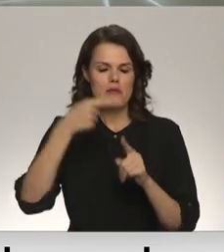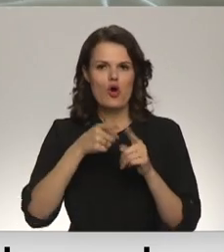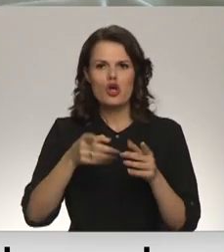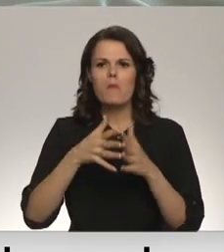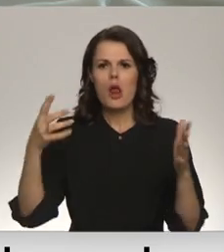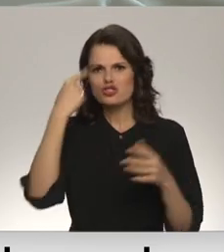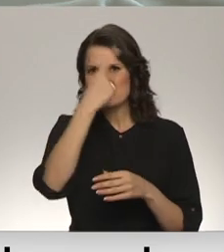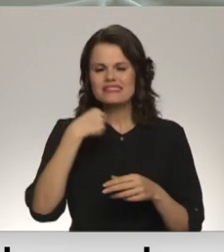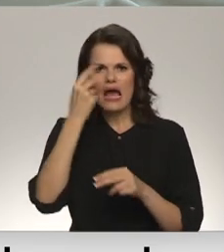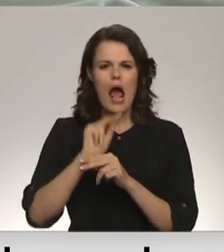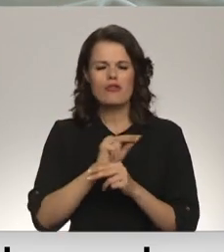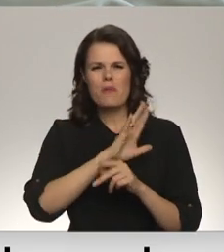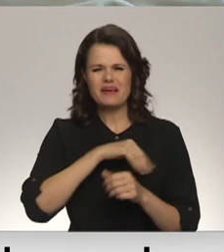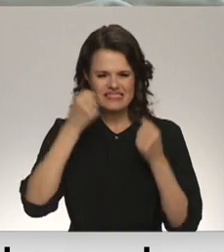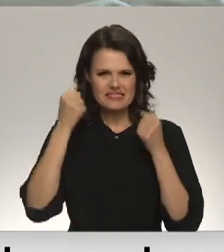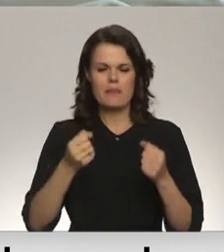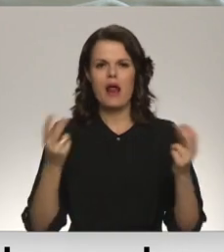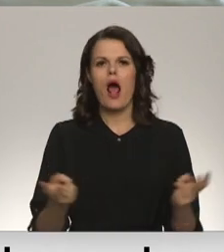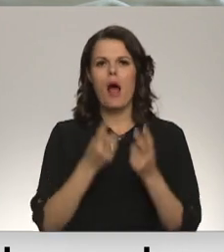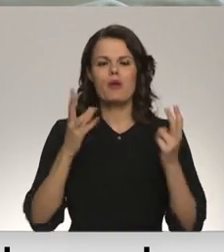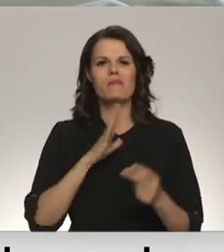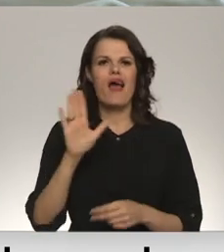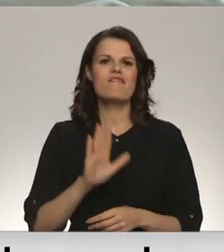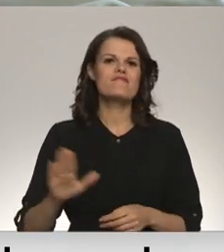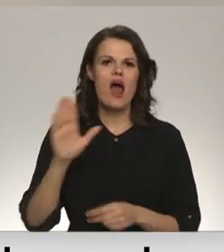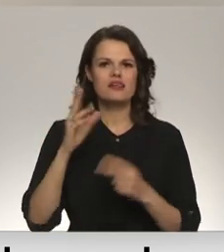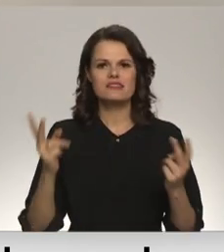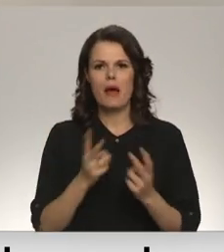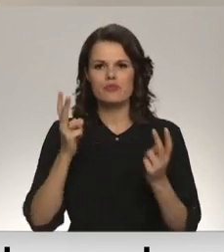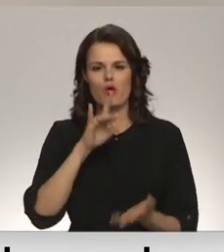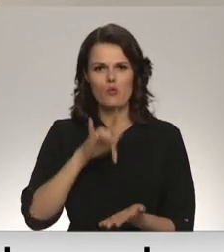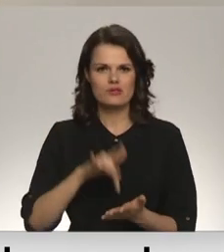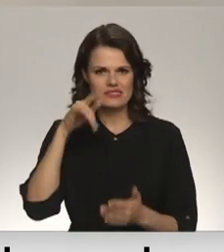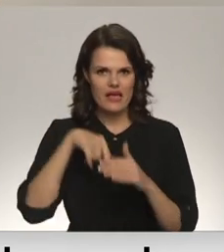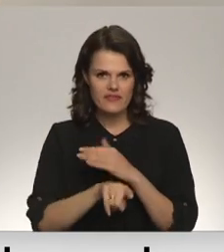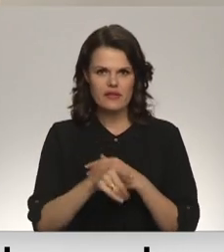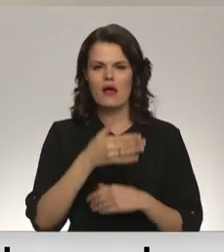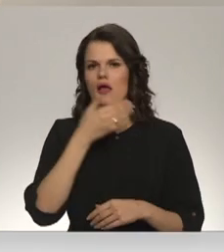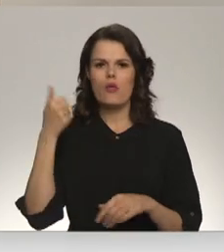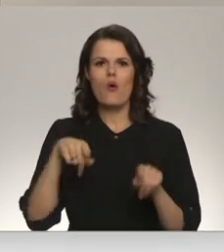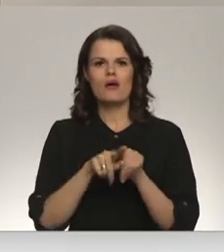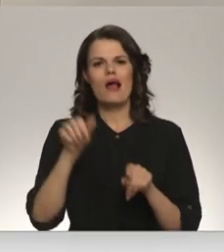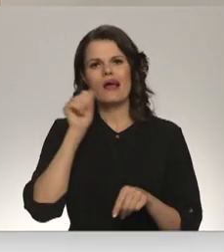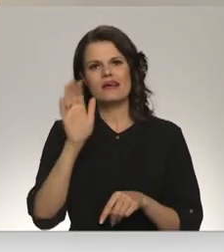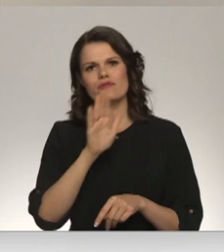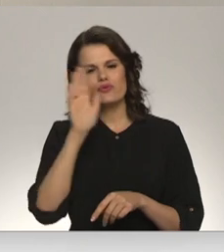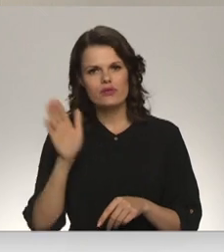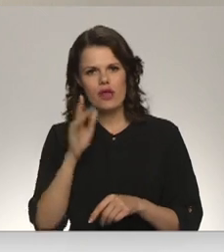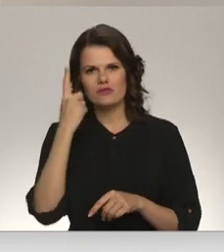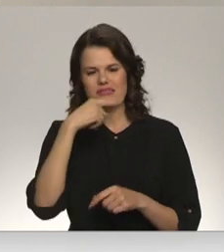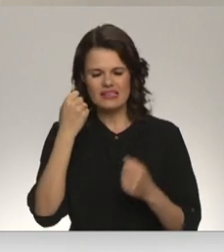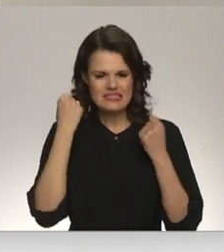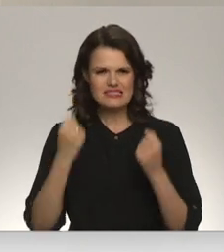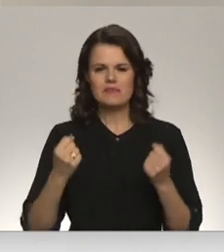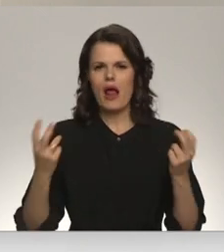sejas atjaunošana pēc dziļa apdeguma notikusi valsts apdegumu centrā. Nav tā, ka viņi katru dienu vai ik nedēļu iestējas tie pacienti ar sejiem